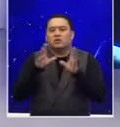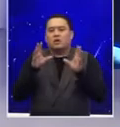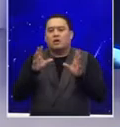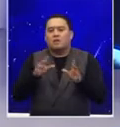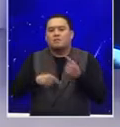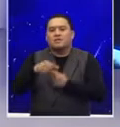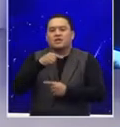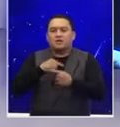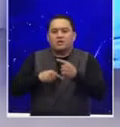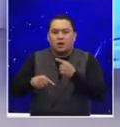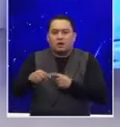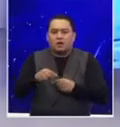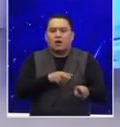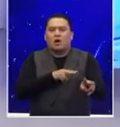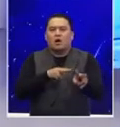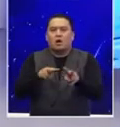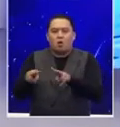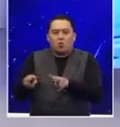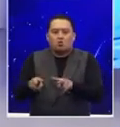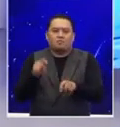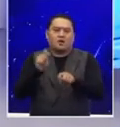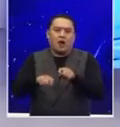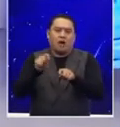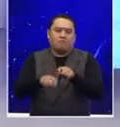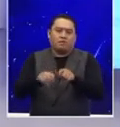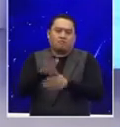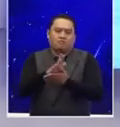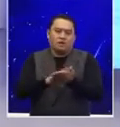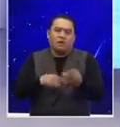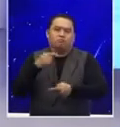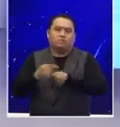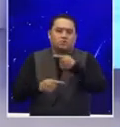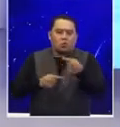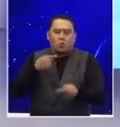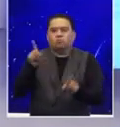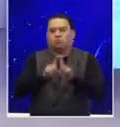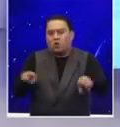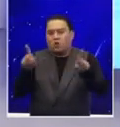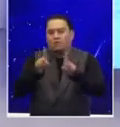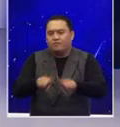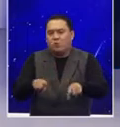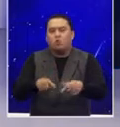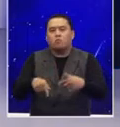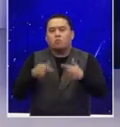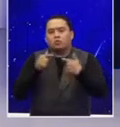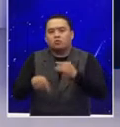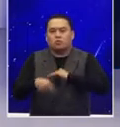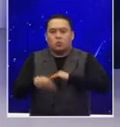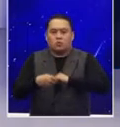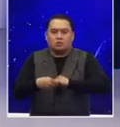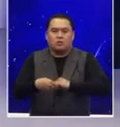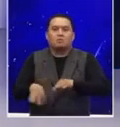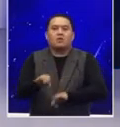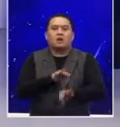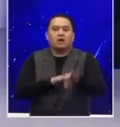бизнесменам доставляют контрольно-надзорные органы, которые продолжают проводить регулярные проверки. В связи с этим антикоррупционная служба страны